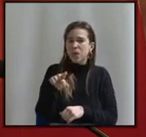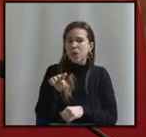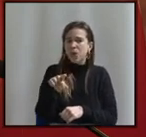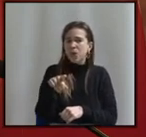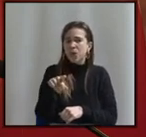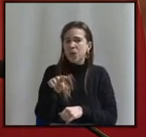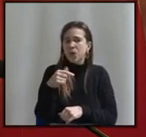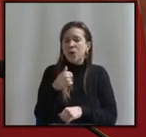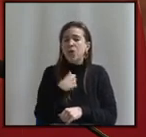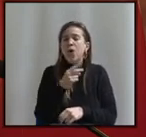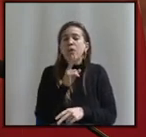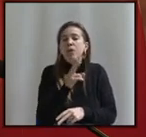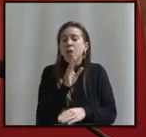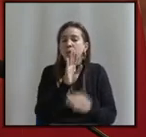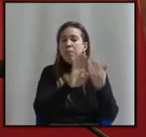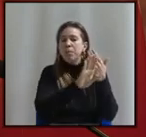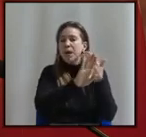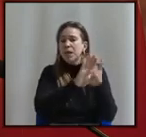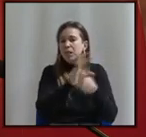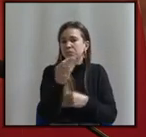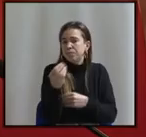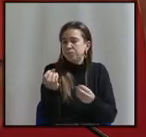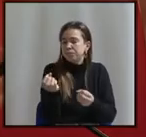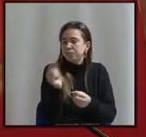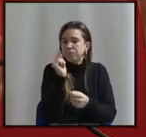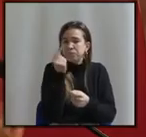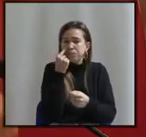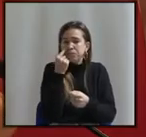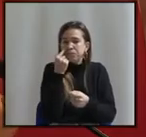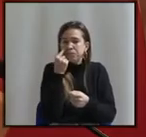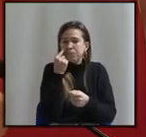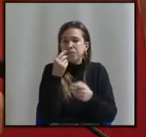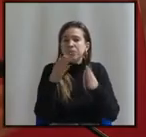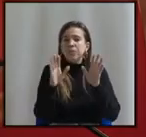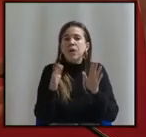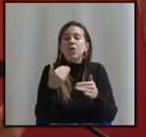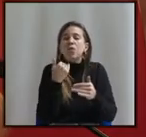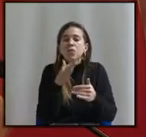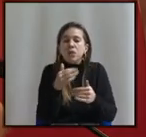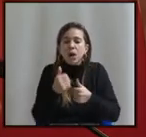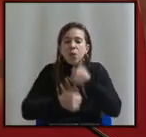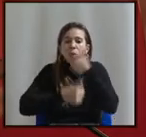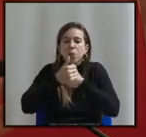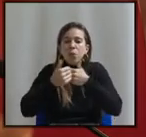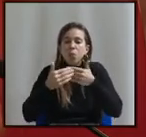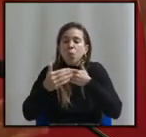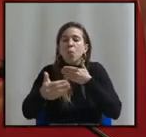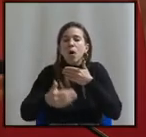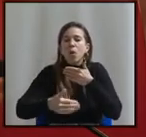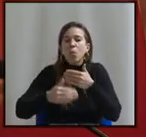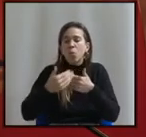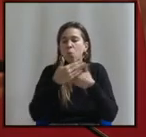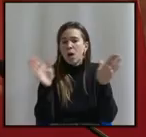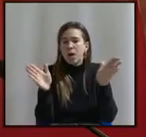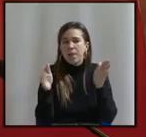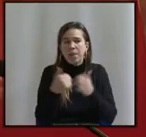el que ens arriba a nosaltres, Però el que sí és que el prec seria dir quan sortirà aquesta licitació per la persona que vulgui agafar el bar de la